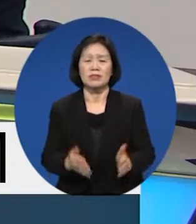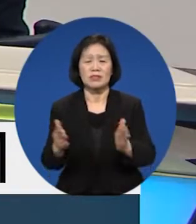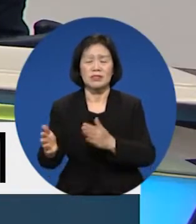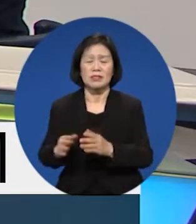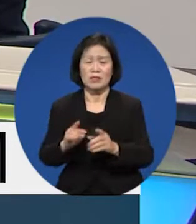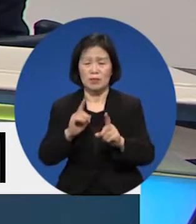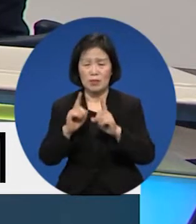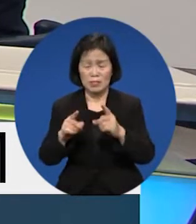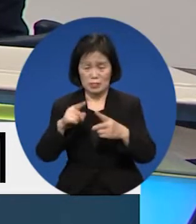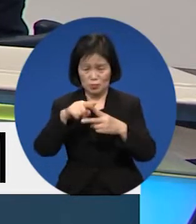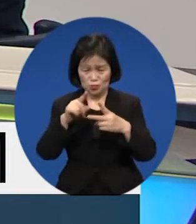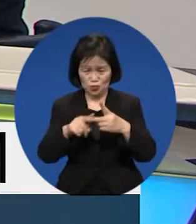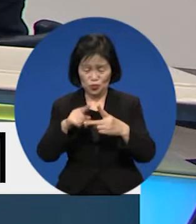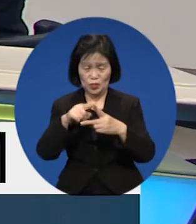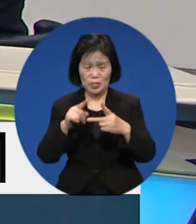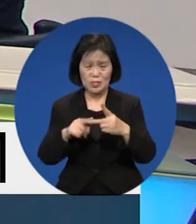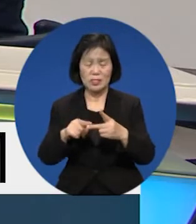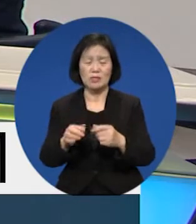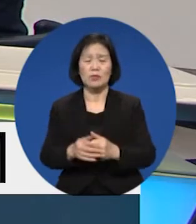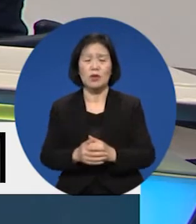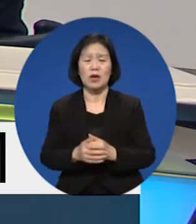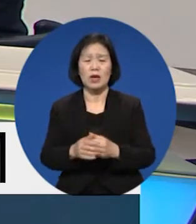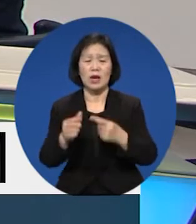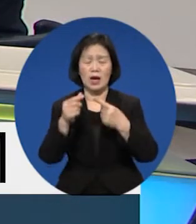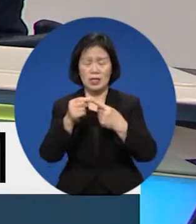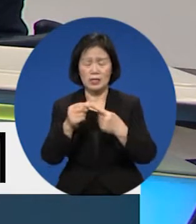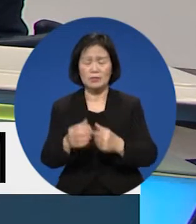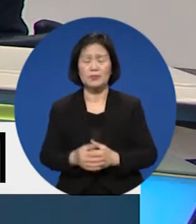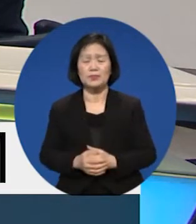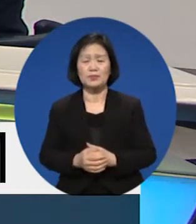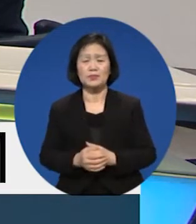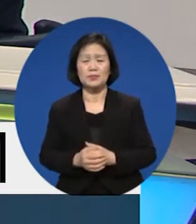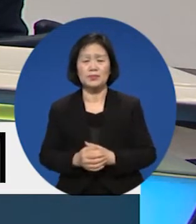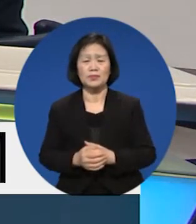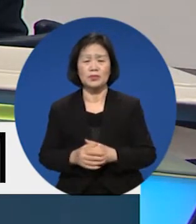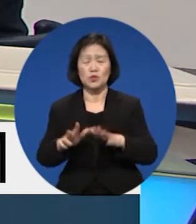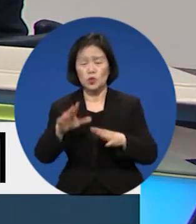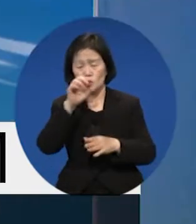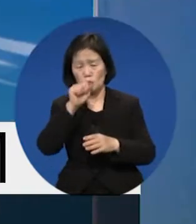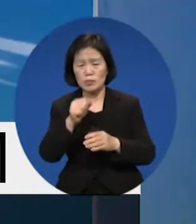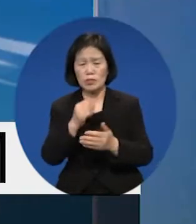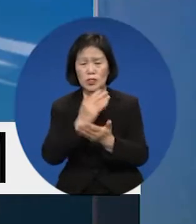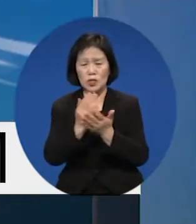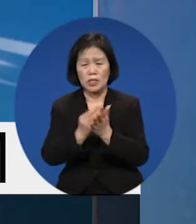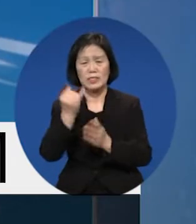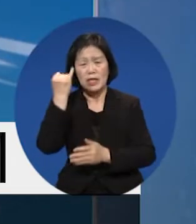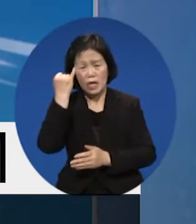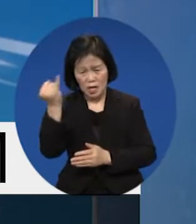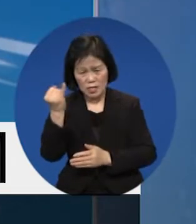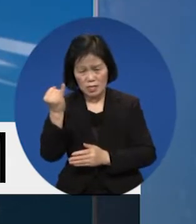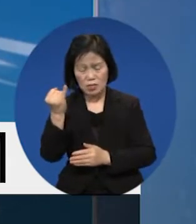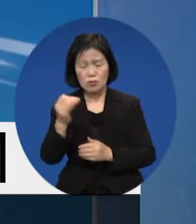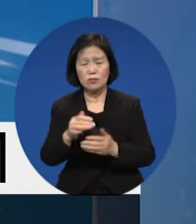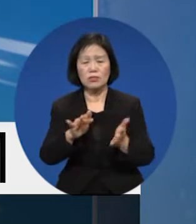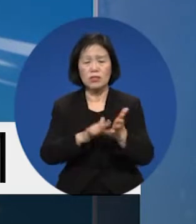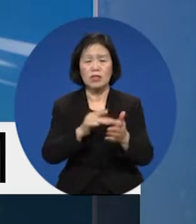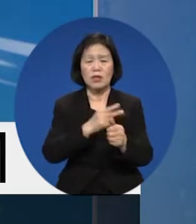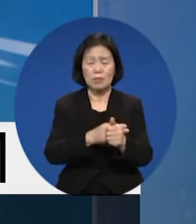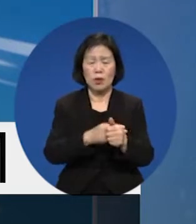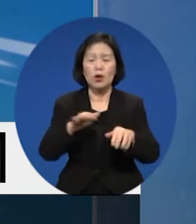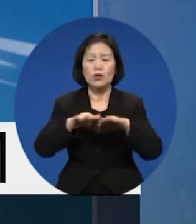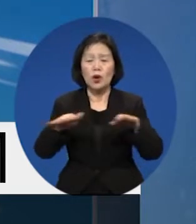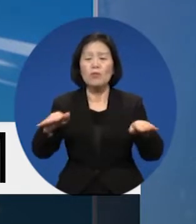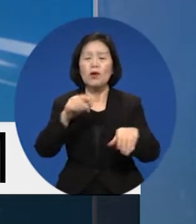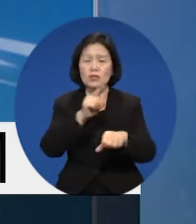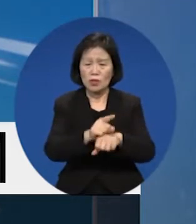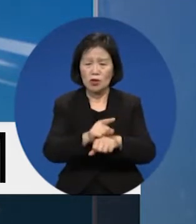받아들이기 어려운 부분 뭐 두 가지를 다 말씀하시고 계신데 뭐냐면 좋은 말씀은 그렇게 여러 가지 아이디어들. 그러면 약사법과 형평은 또 어떻게 할 거냐.